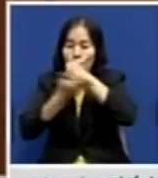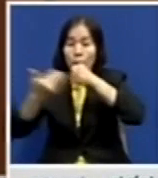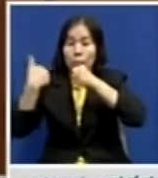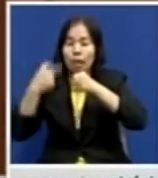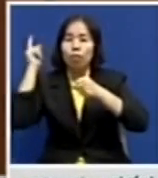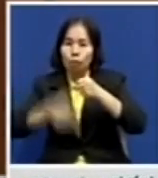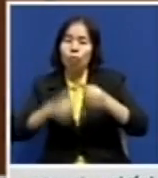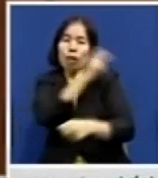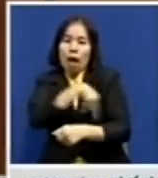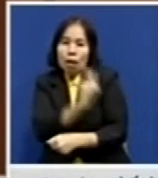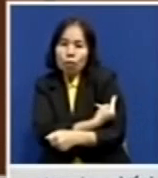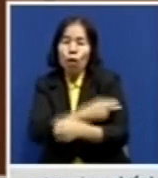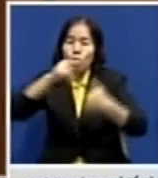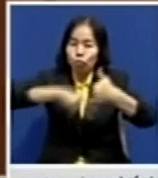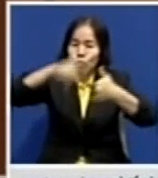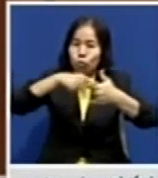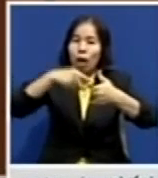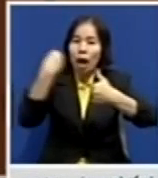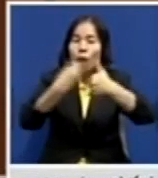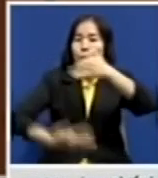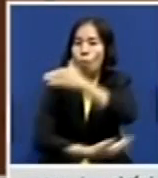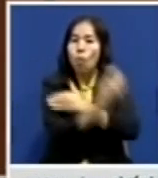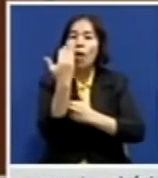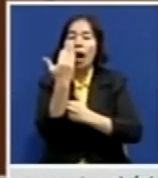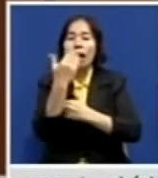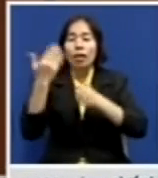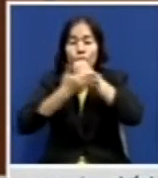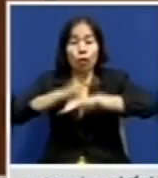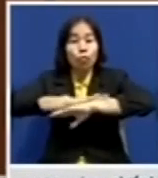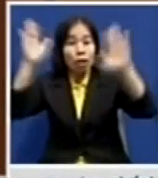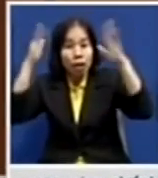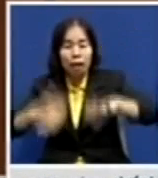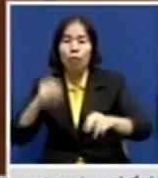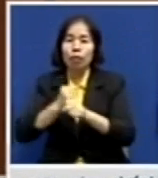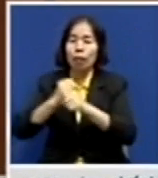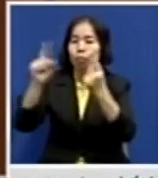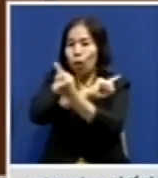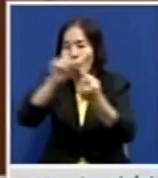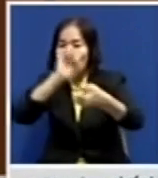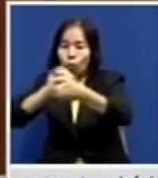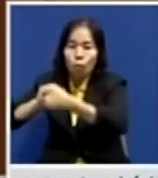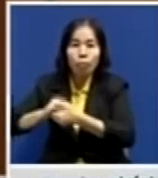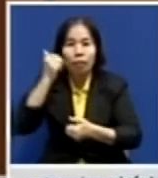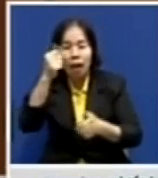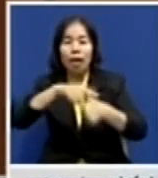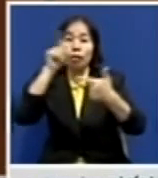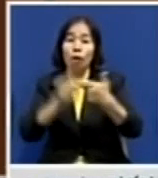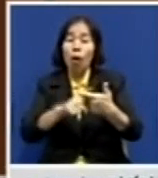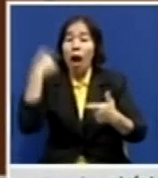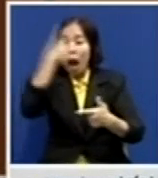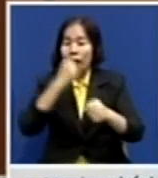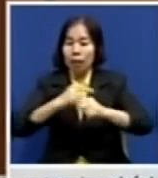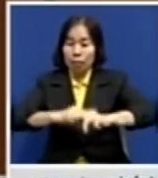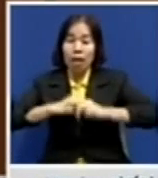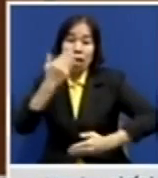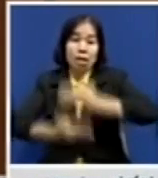การทางสาธารณสุขสร้างโอกาสสร้างอาชีพสร้างอำนาจของสังคมเร่งการสร้างความสงบ